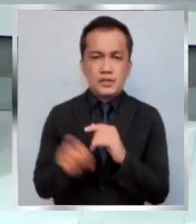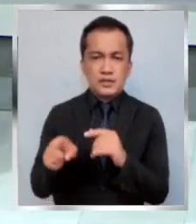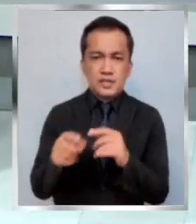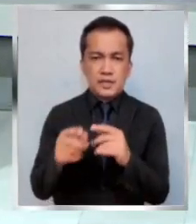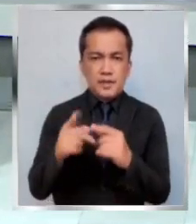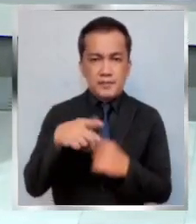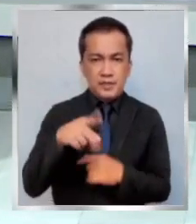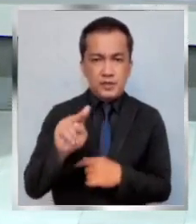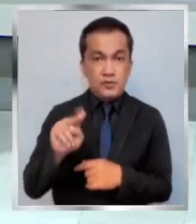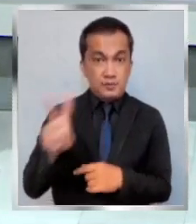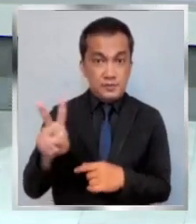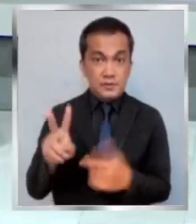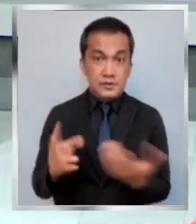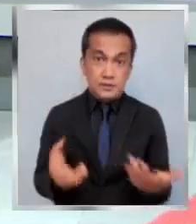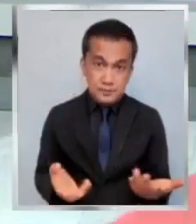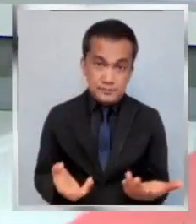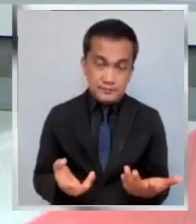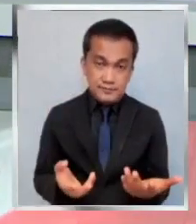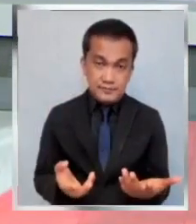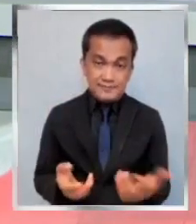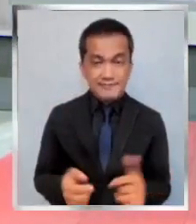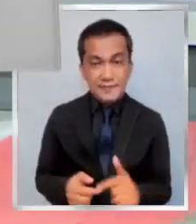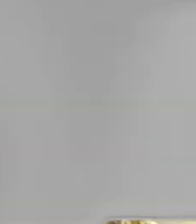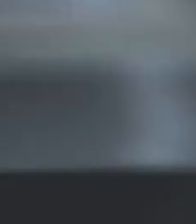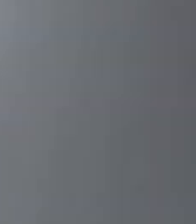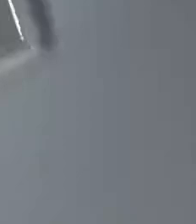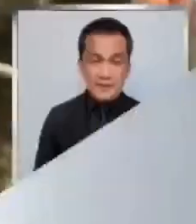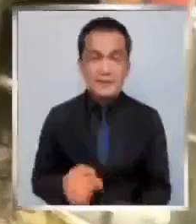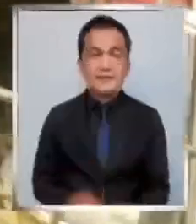pampublikong sasakyan. Tinutukan niya ni Mark Salazar.